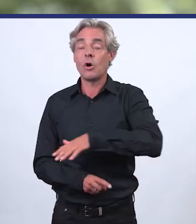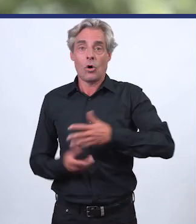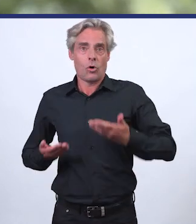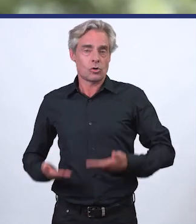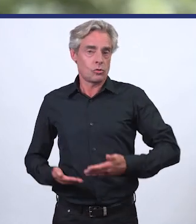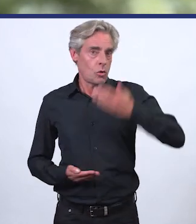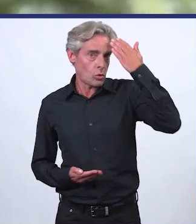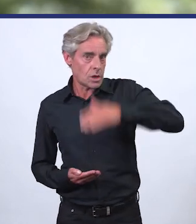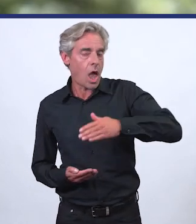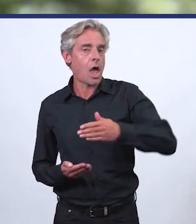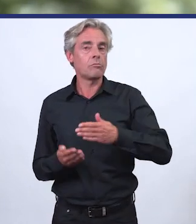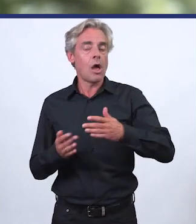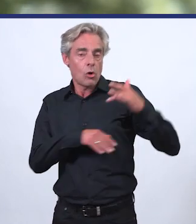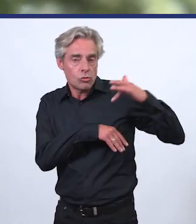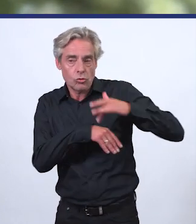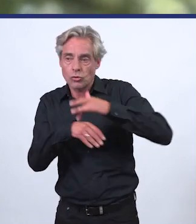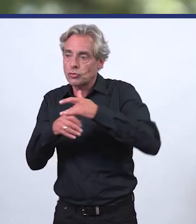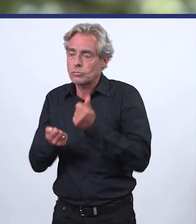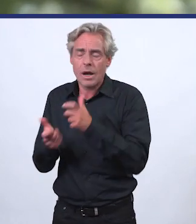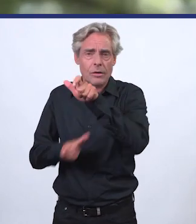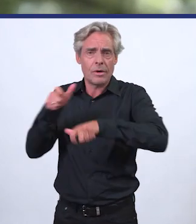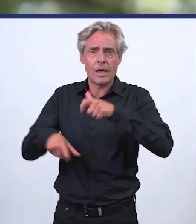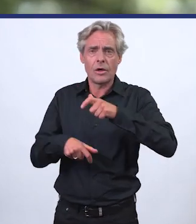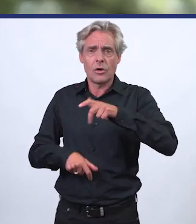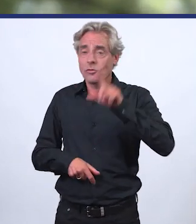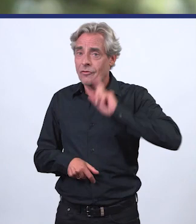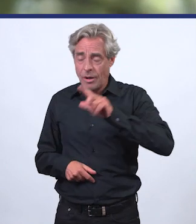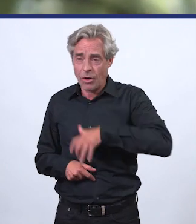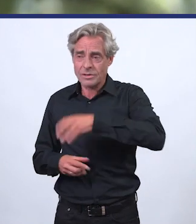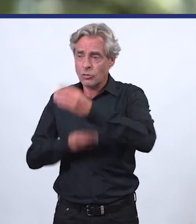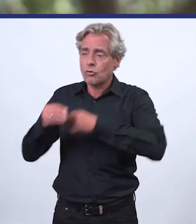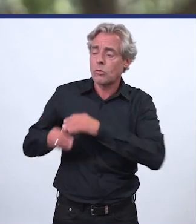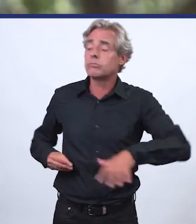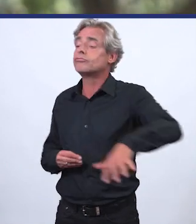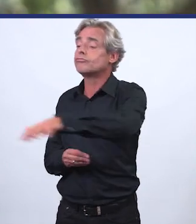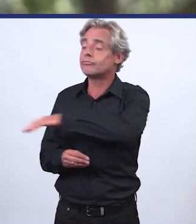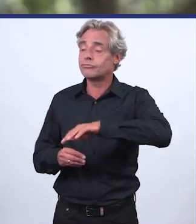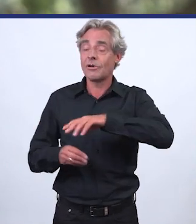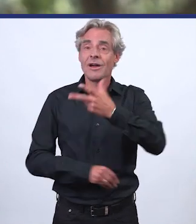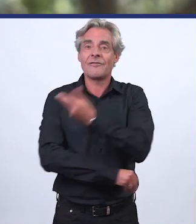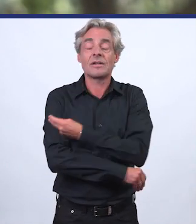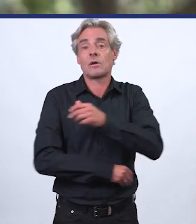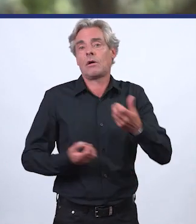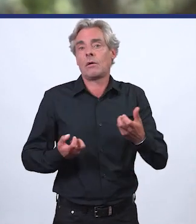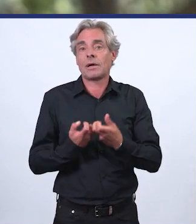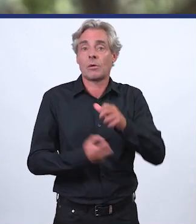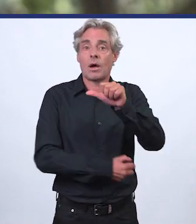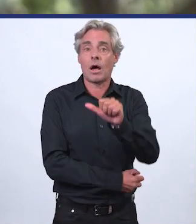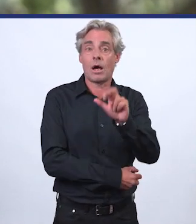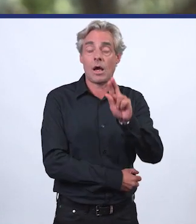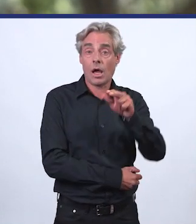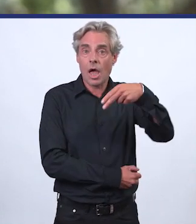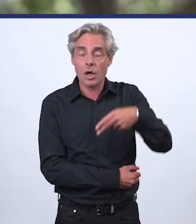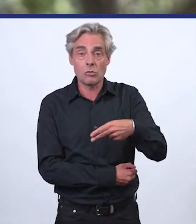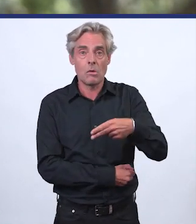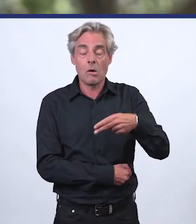savons aujourd'hui, de l'expérience accumulée sur un très grand nombre de femmes enceintes de par le monde, que ces vaccins, en particulier les vaccins ARN qui